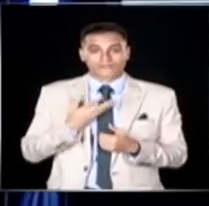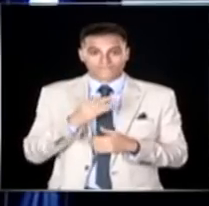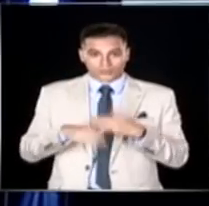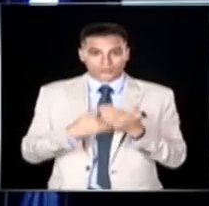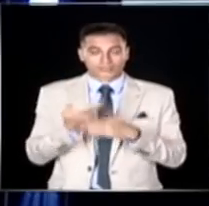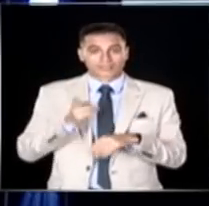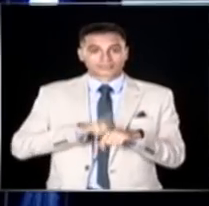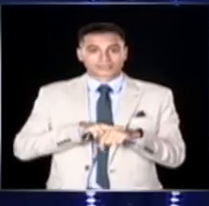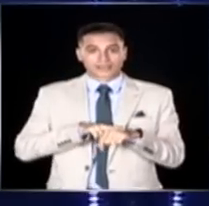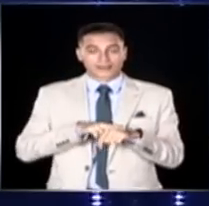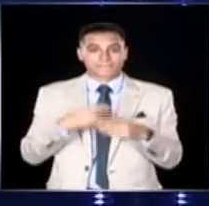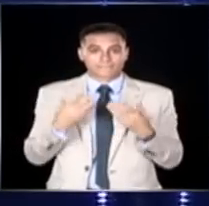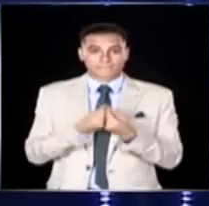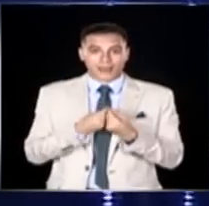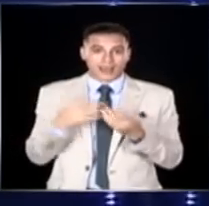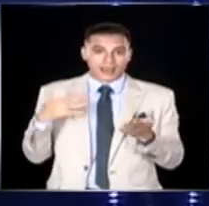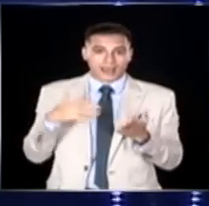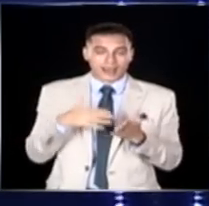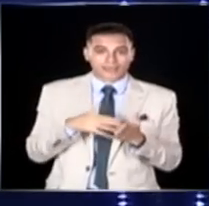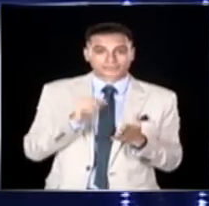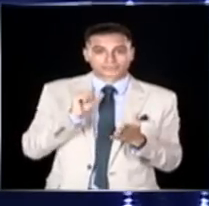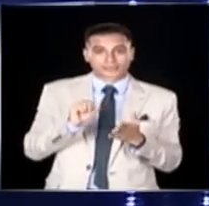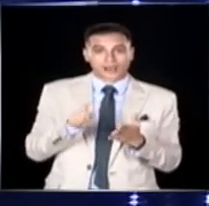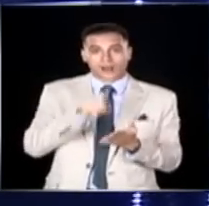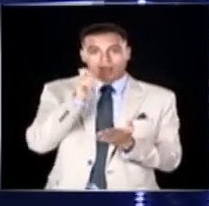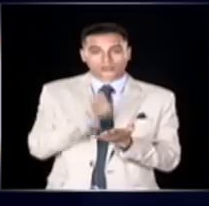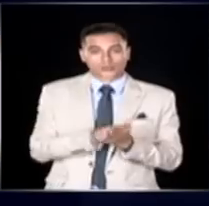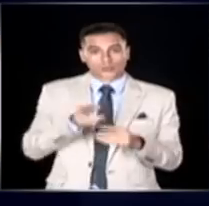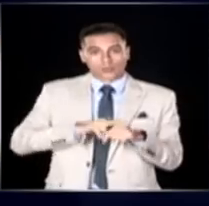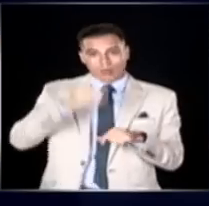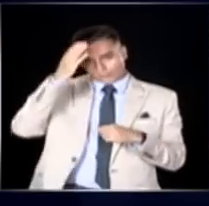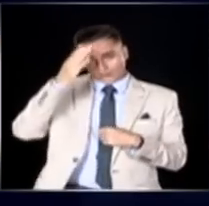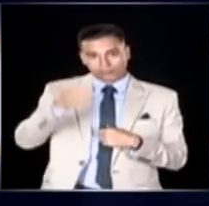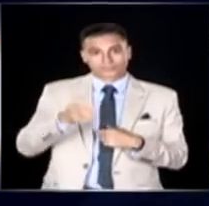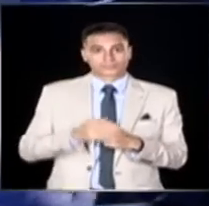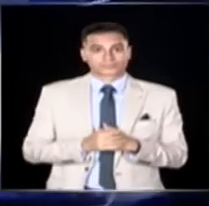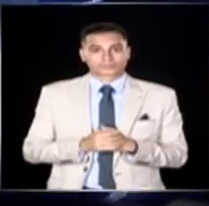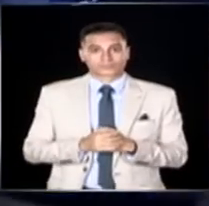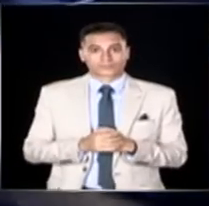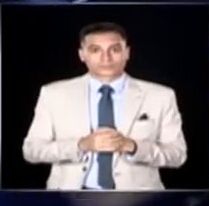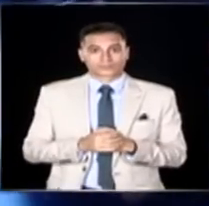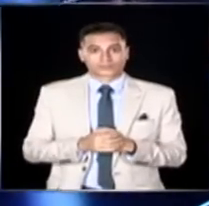هنخرج فاصل وهنرجع مرة تانية مع اخر فقرة، فقرة عجلة الحظ والعباقرة.